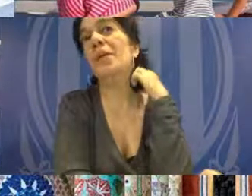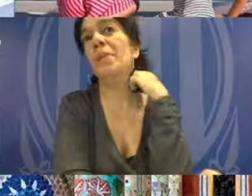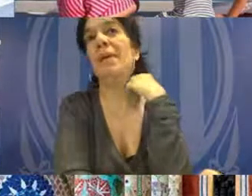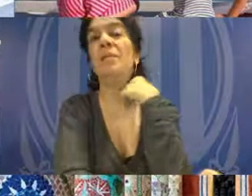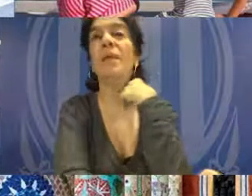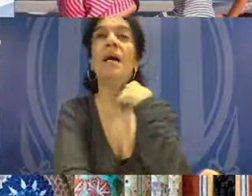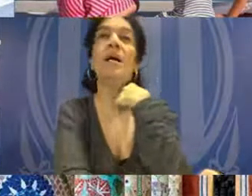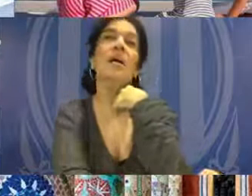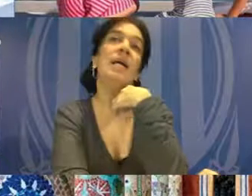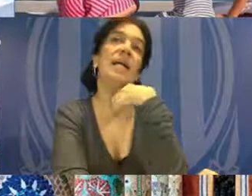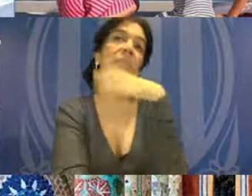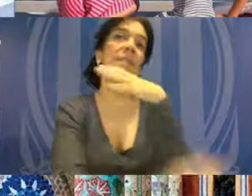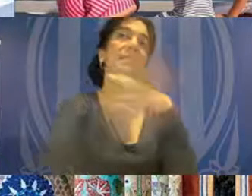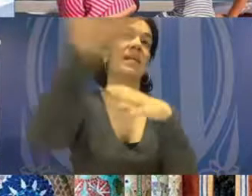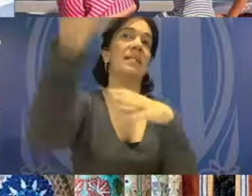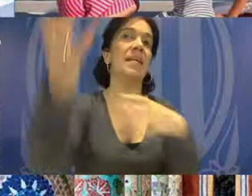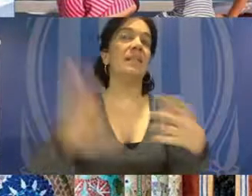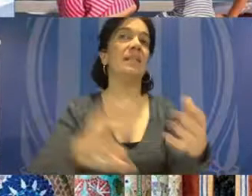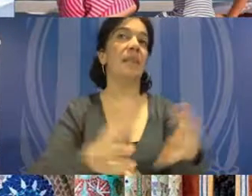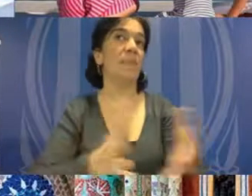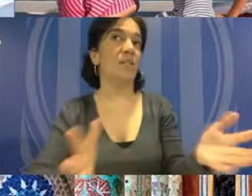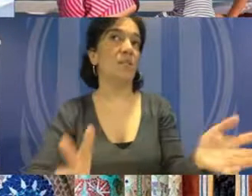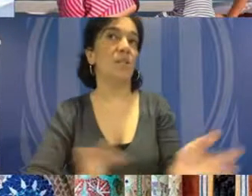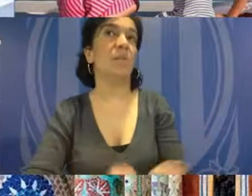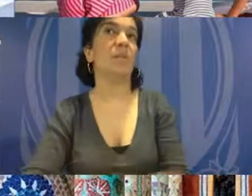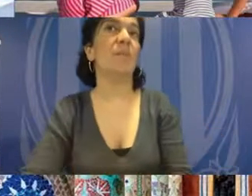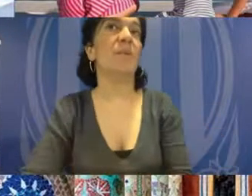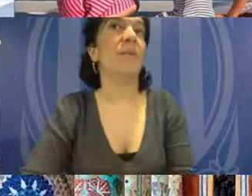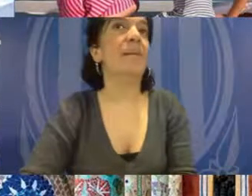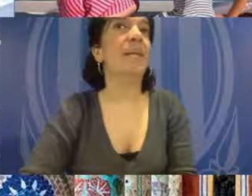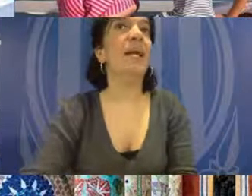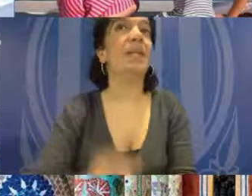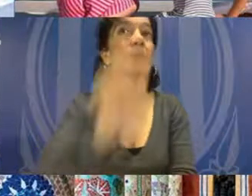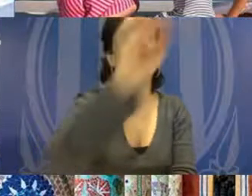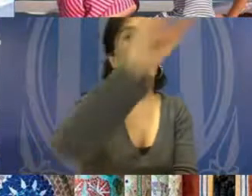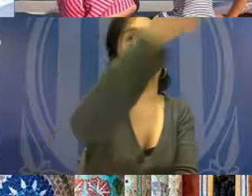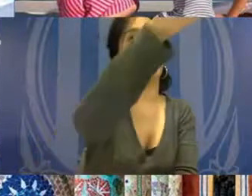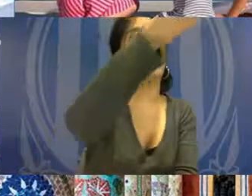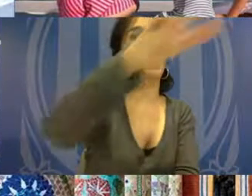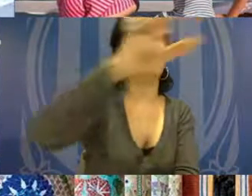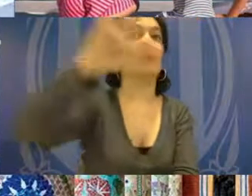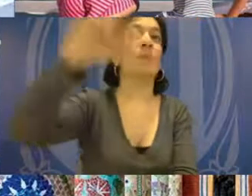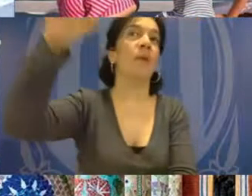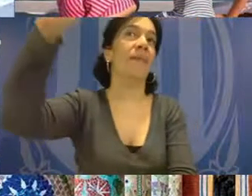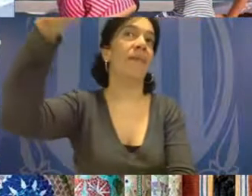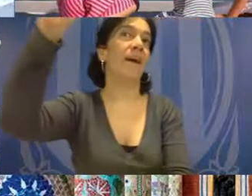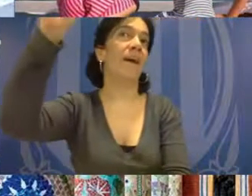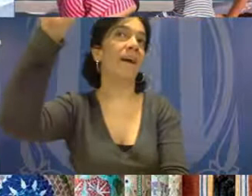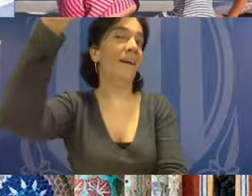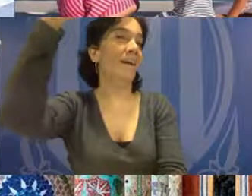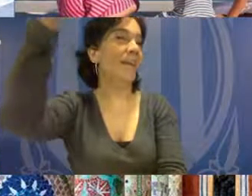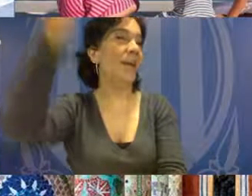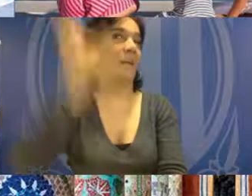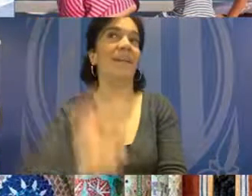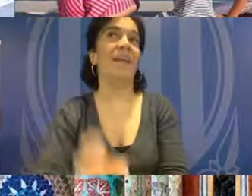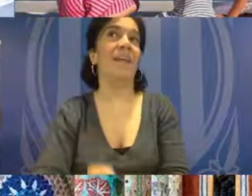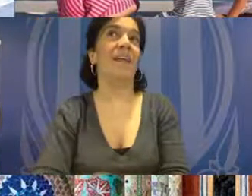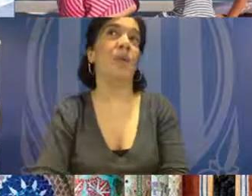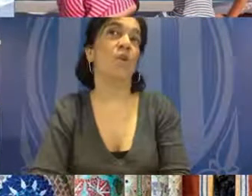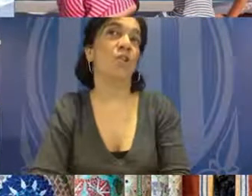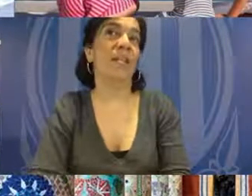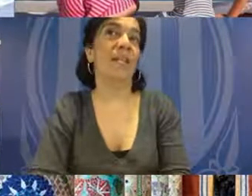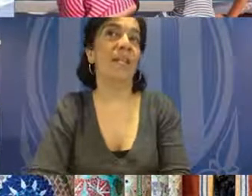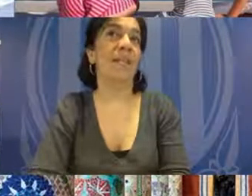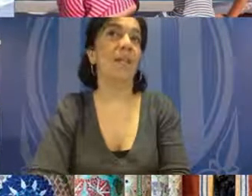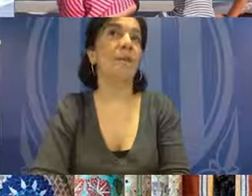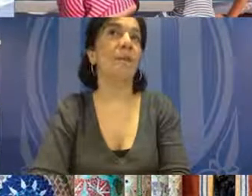quan hi vam arribar, la imatge dels nens amb accions de turisme familiar, temporada de neu, temporada de la plantada